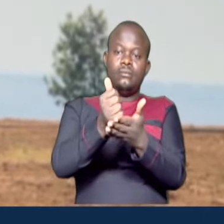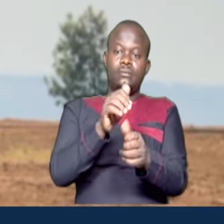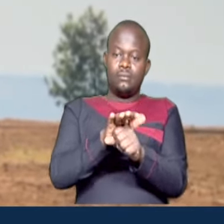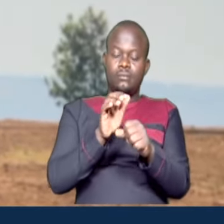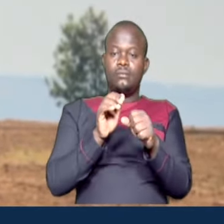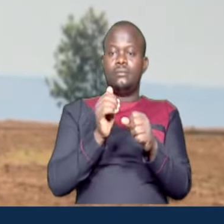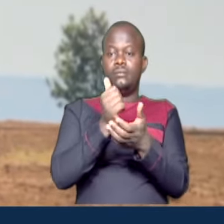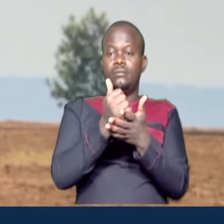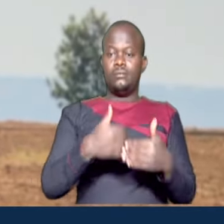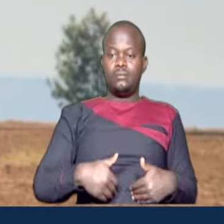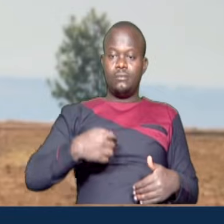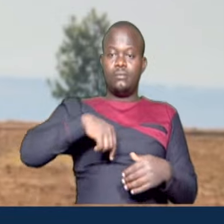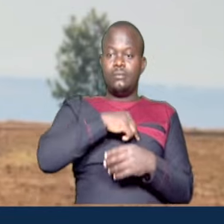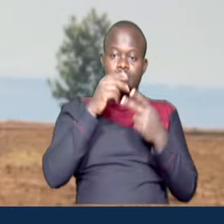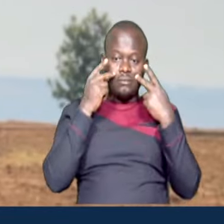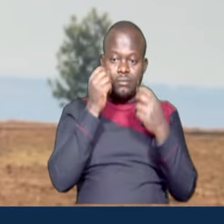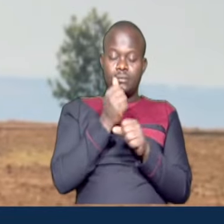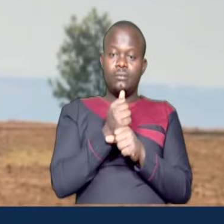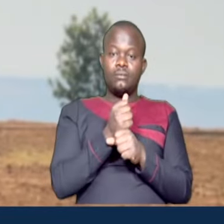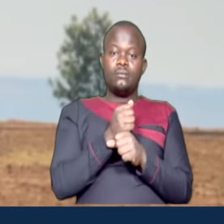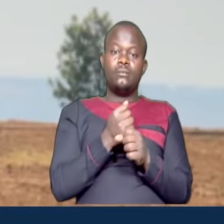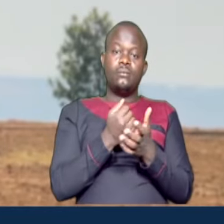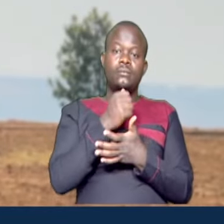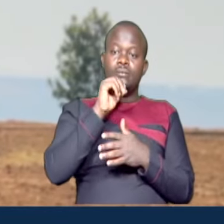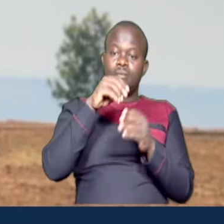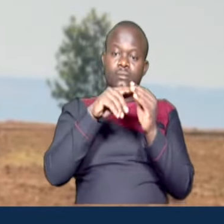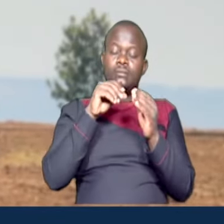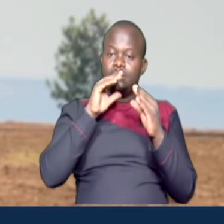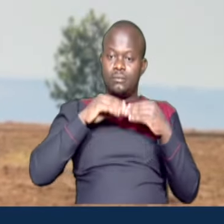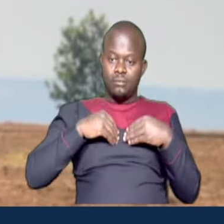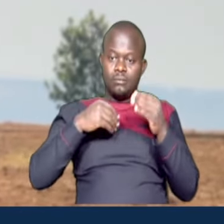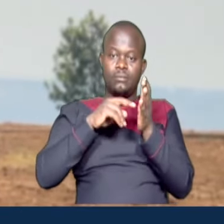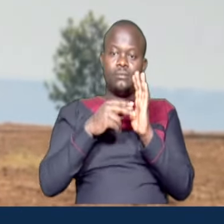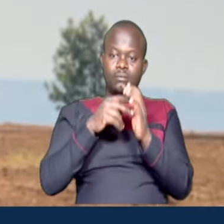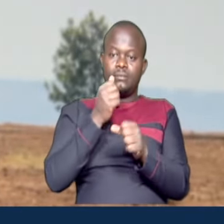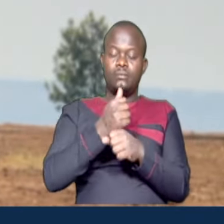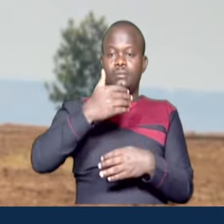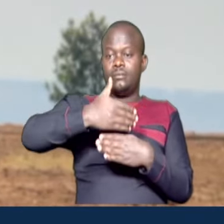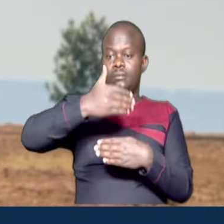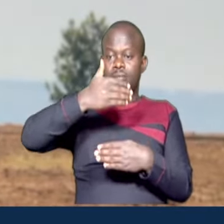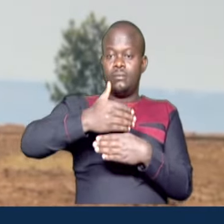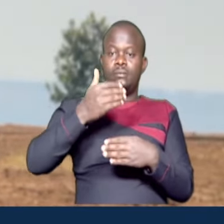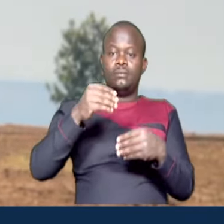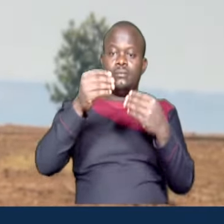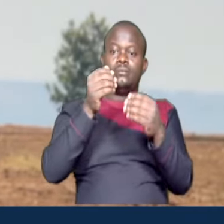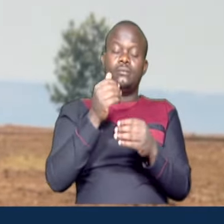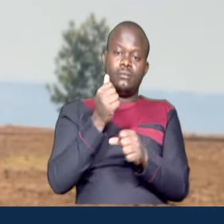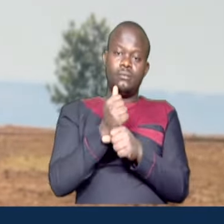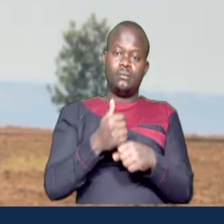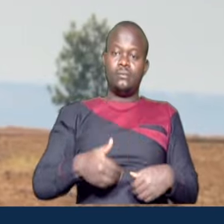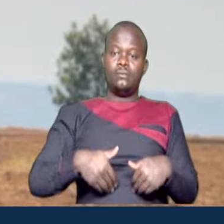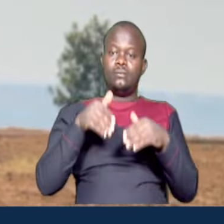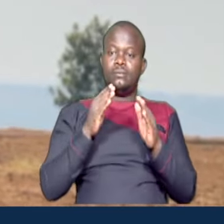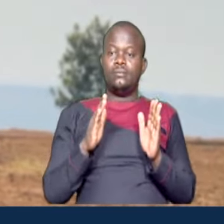kubona akazi bituma rutakijya mu burembetsi dufite imishinga ikora ku mpaka yahaye akazi urubyiruko